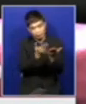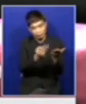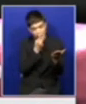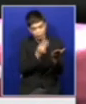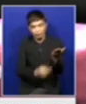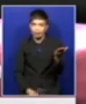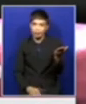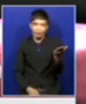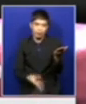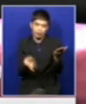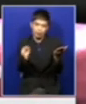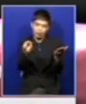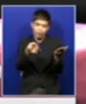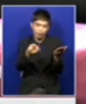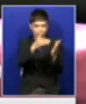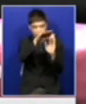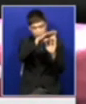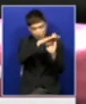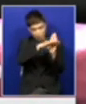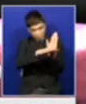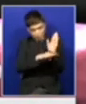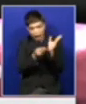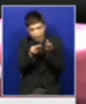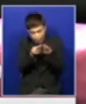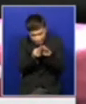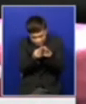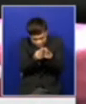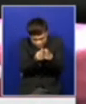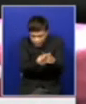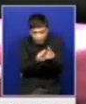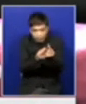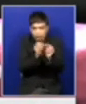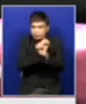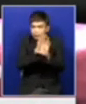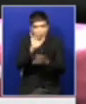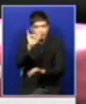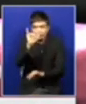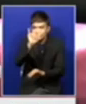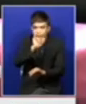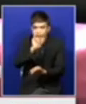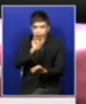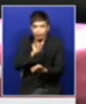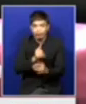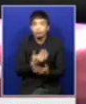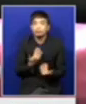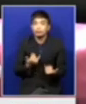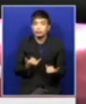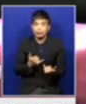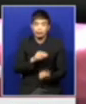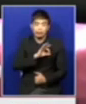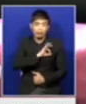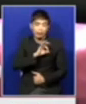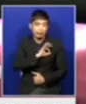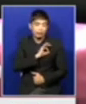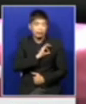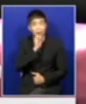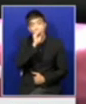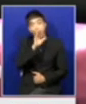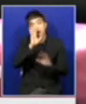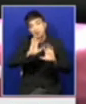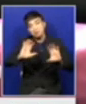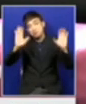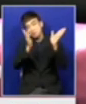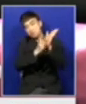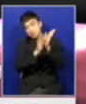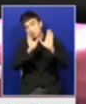มากข้อมูลไม่ได้แจ้งรายละเอียดอะไรให้ทราบเลยข้อมูลที่เพื่อนสมาชิกที่นำมาชื่นชมรัฐบาลก็สับส